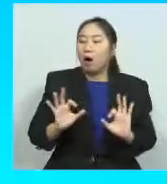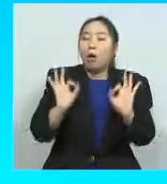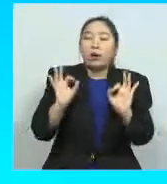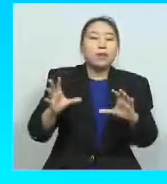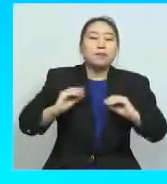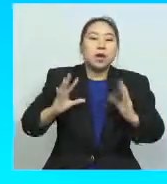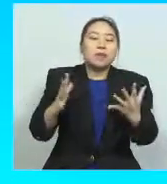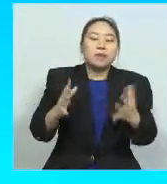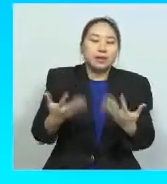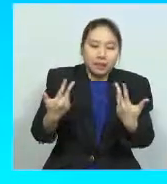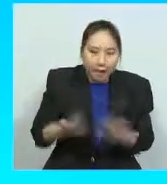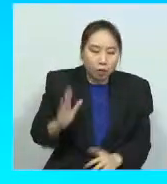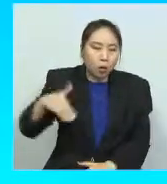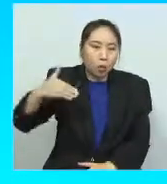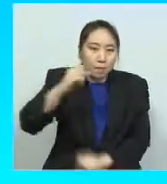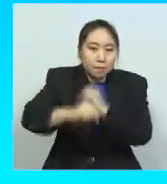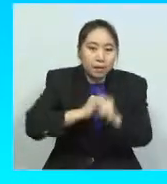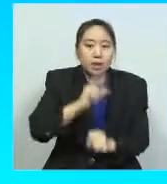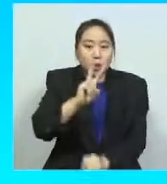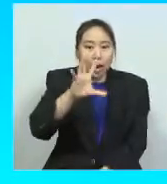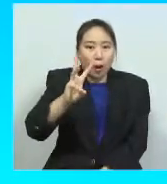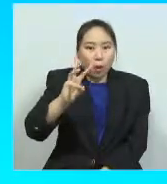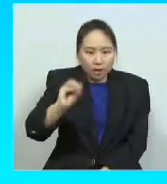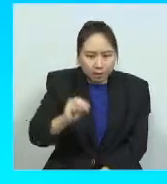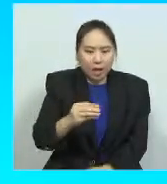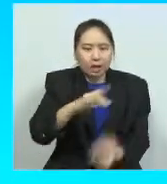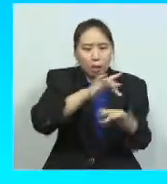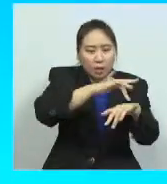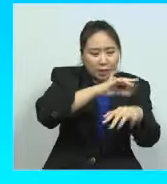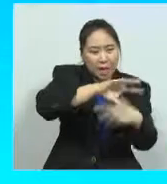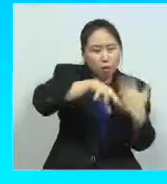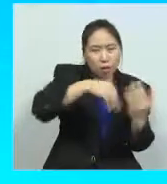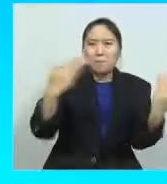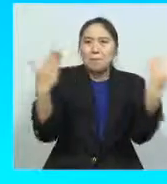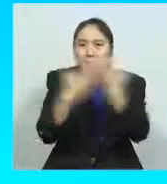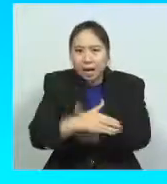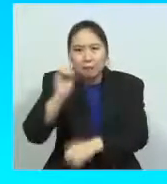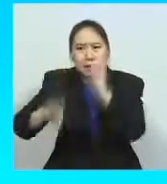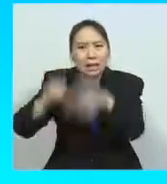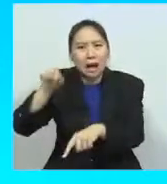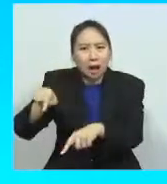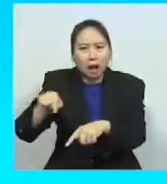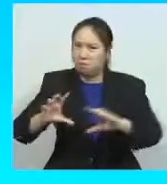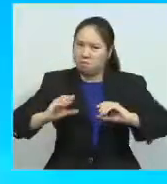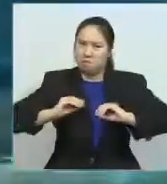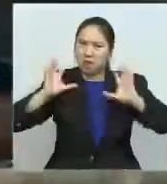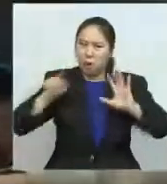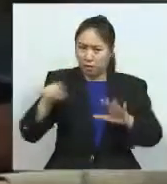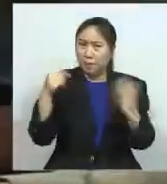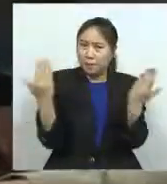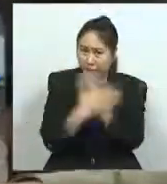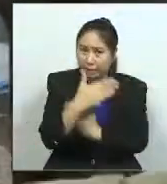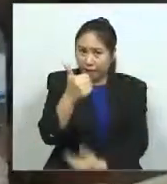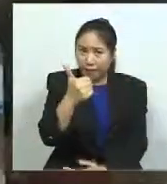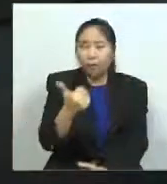ลี่ยนวัตถุจากชีวมวลเป็นขยะซึ่งชาวบ้านไม่ยินยอมและตั้งข้อสังเกตว่าสามารถเปลี่ยนได้หรือไม่นะคะในการพูดคุย